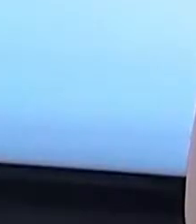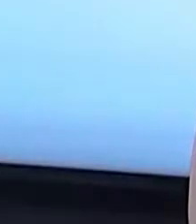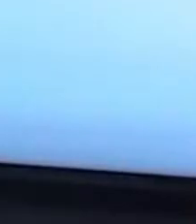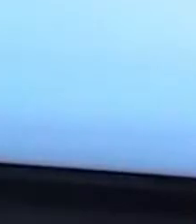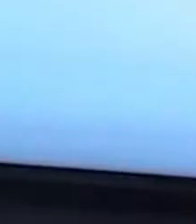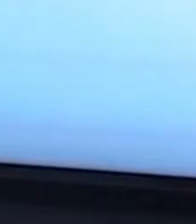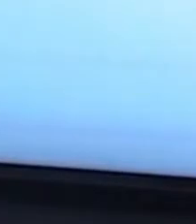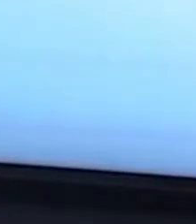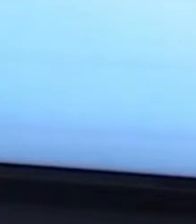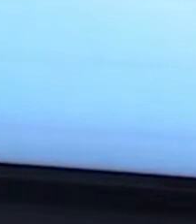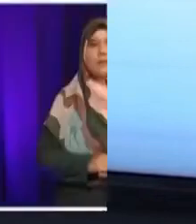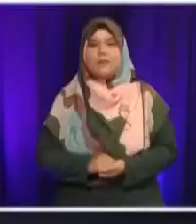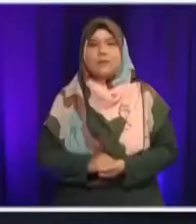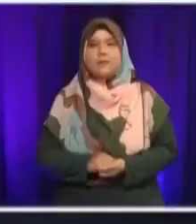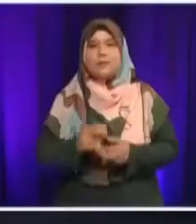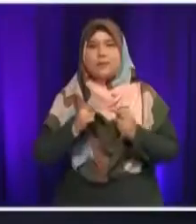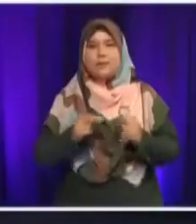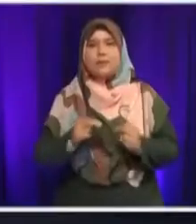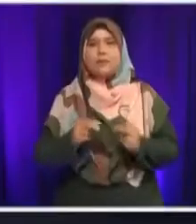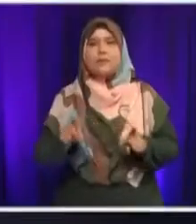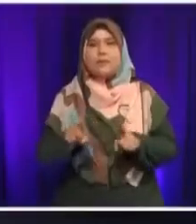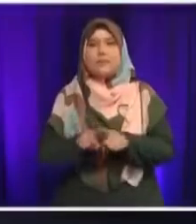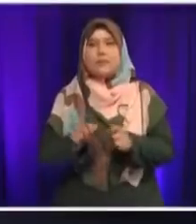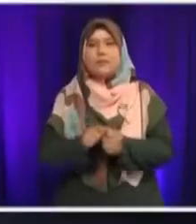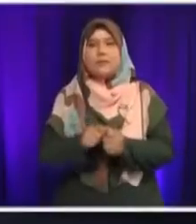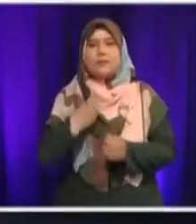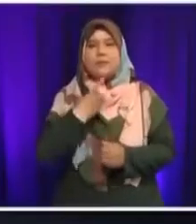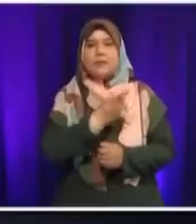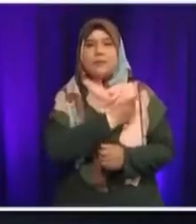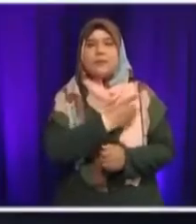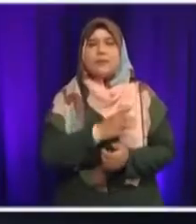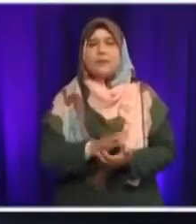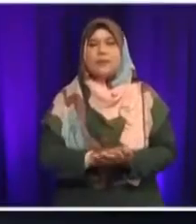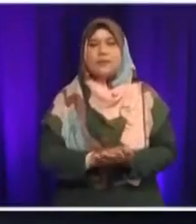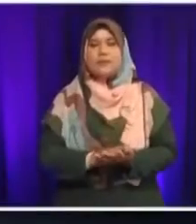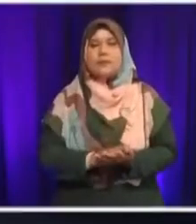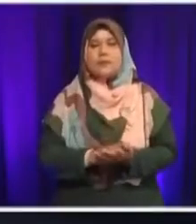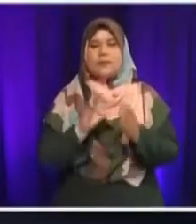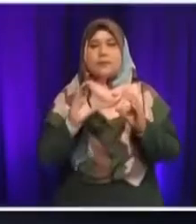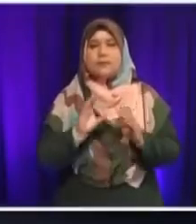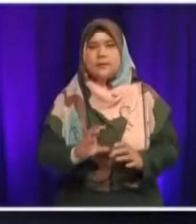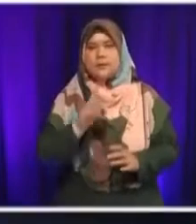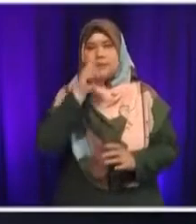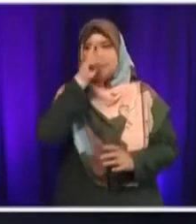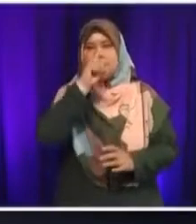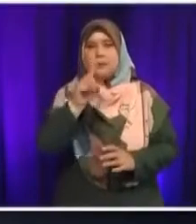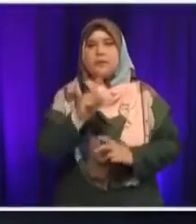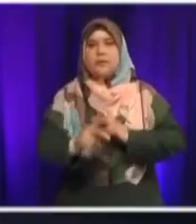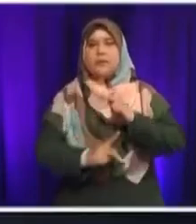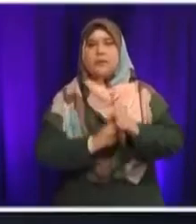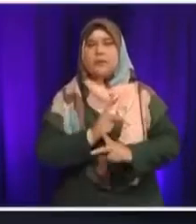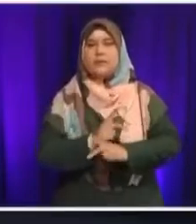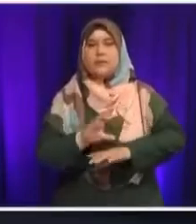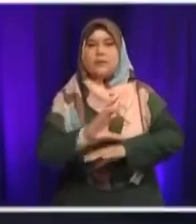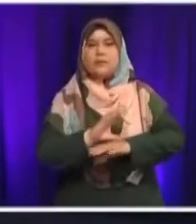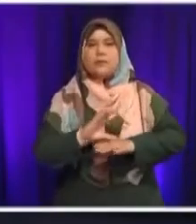Anda masih bersama kami di sayuran Menengah Atas cara untuk kita memproses coklat